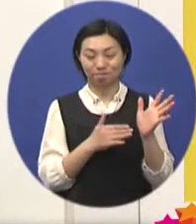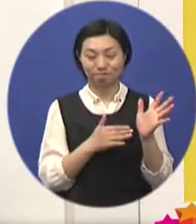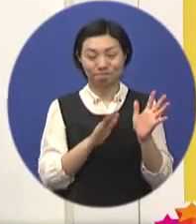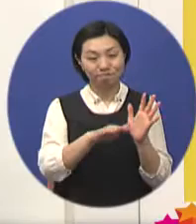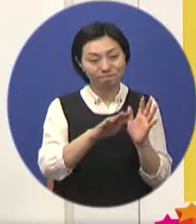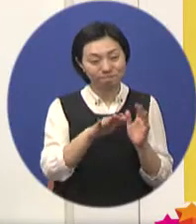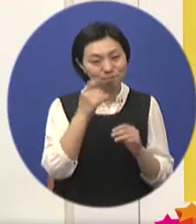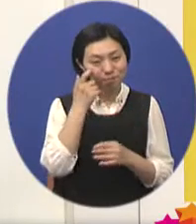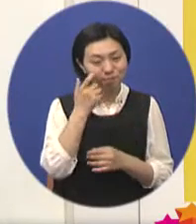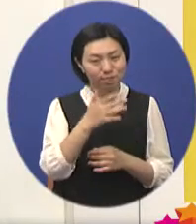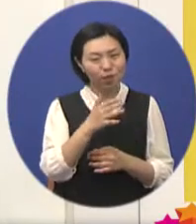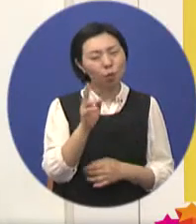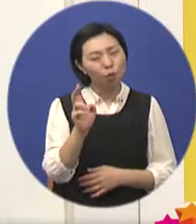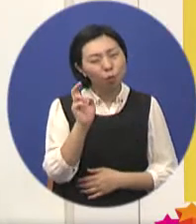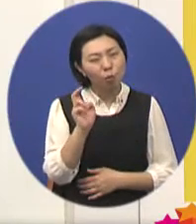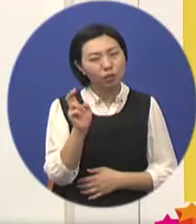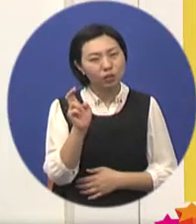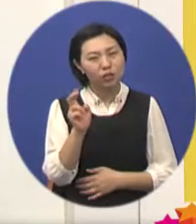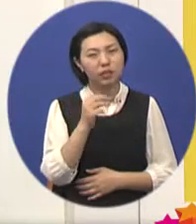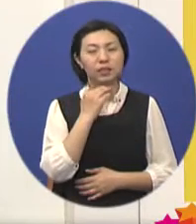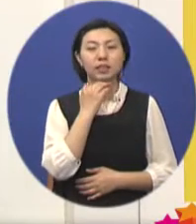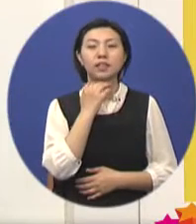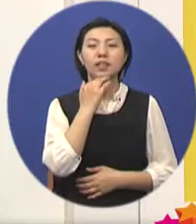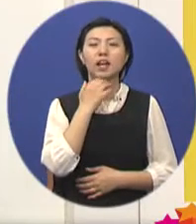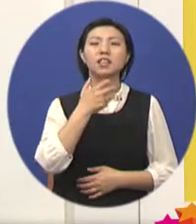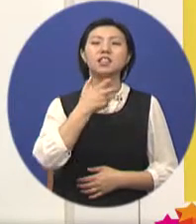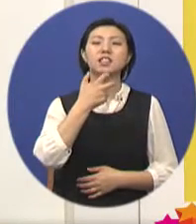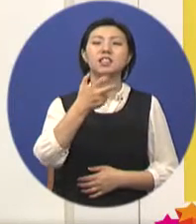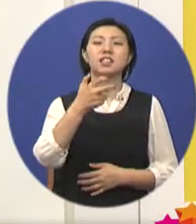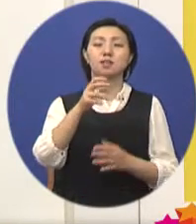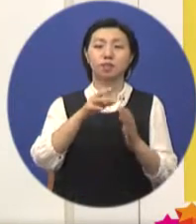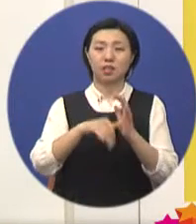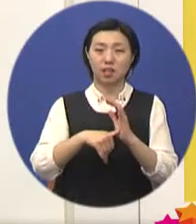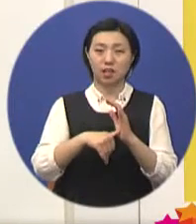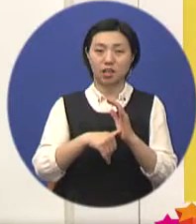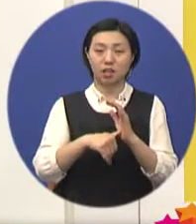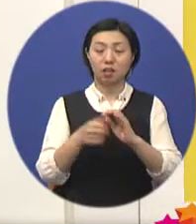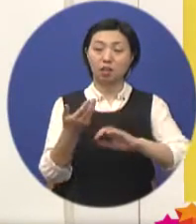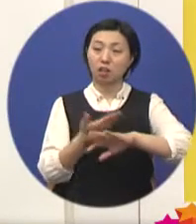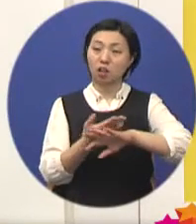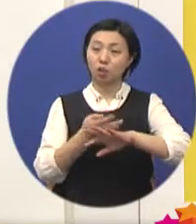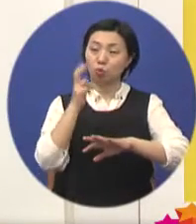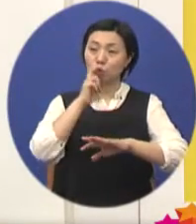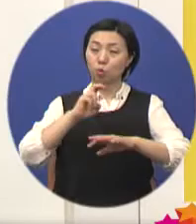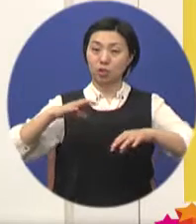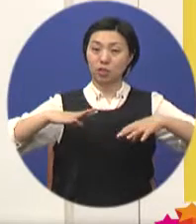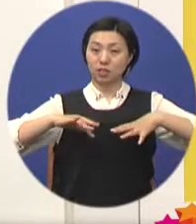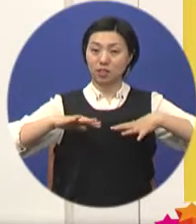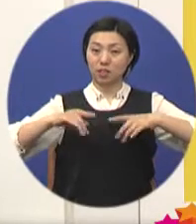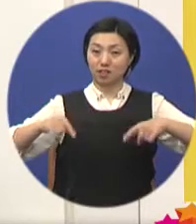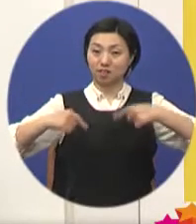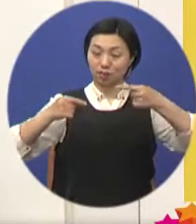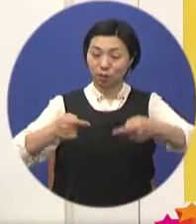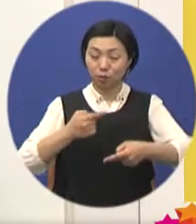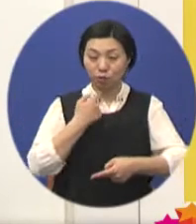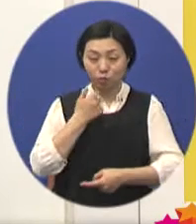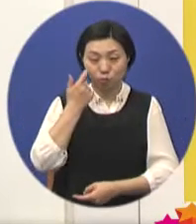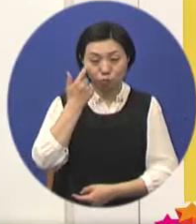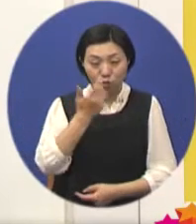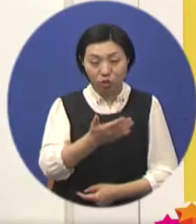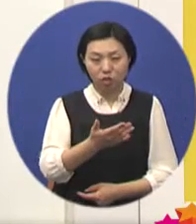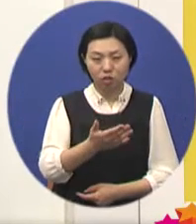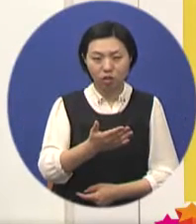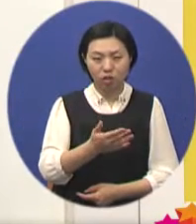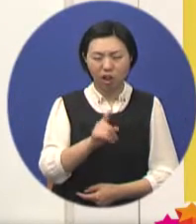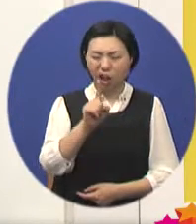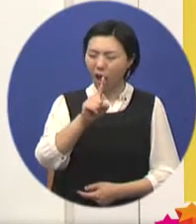혹시나 예. 70평생 이렇게 사시면서 다른 때 노래 자랑 나가보신 경험이 있으신가요?